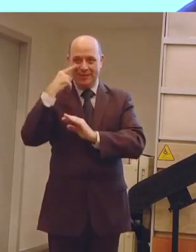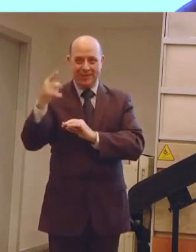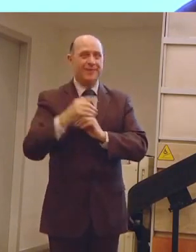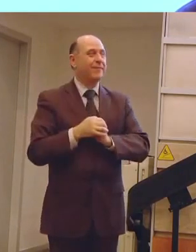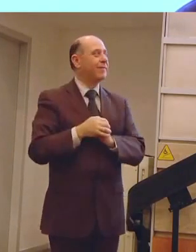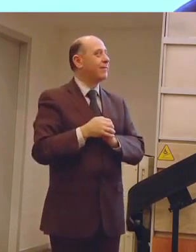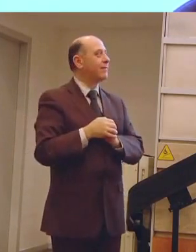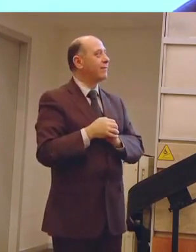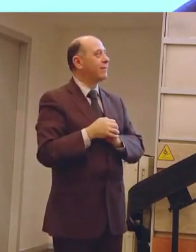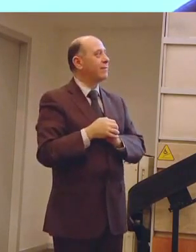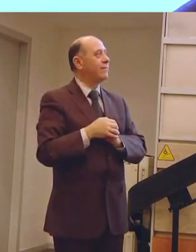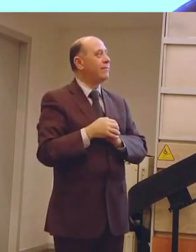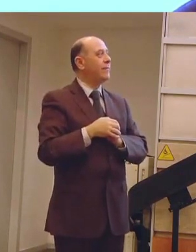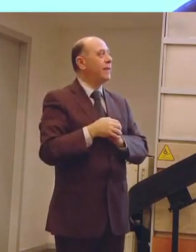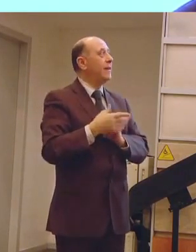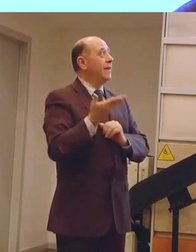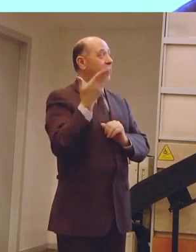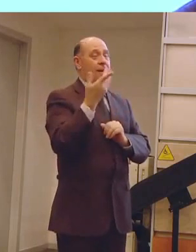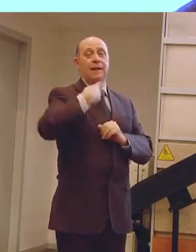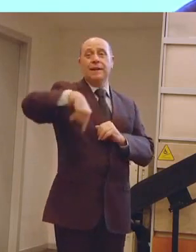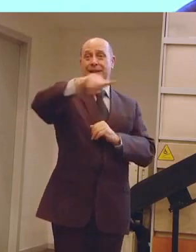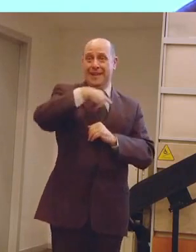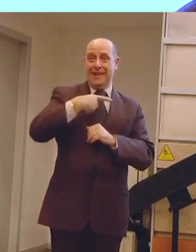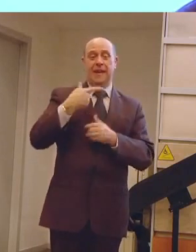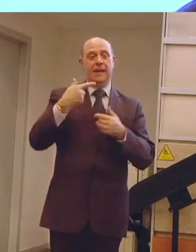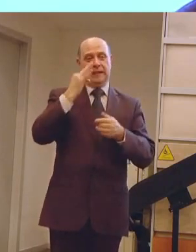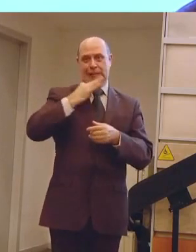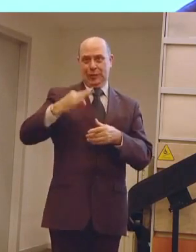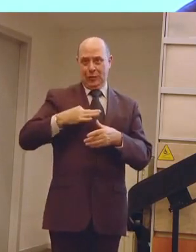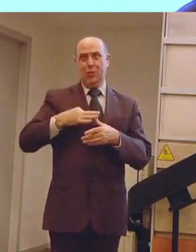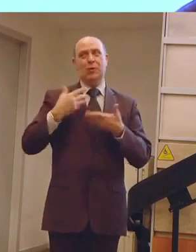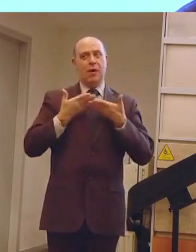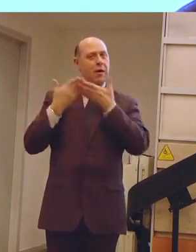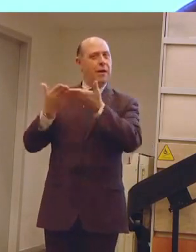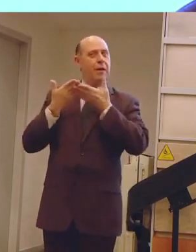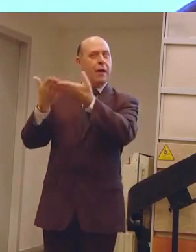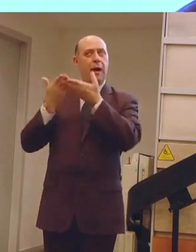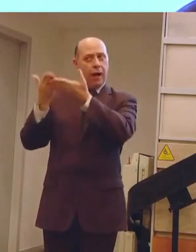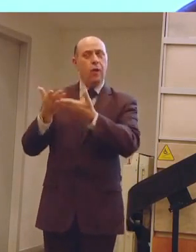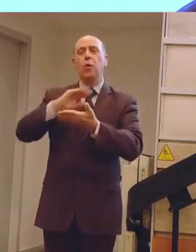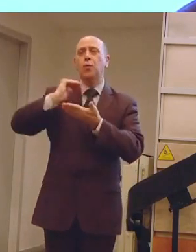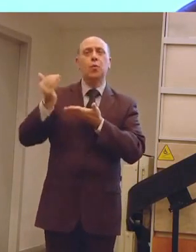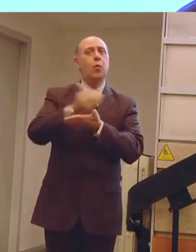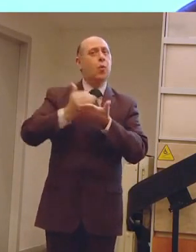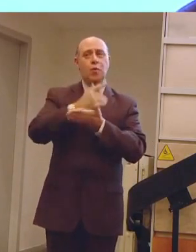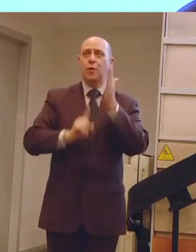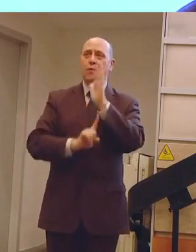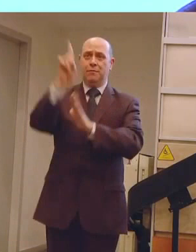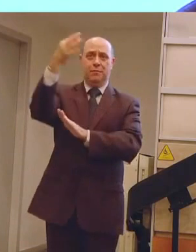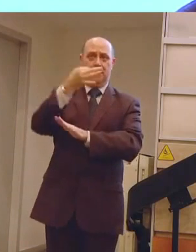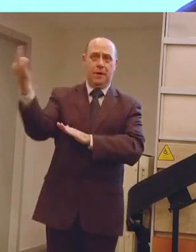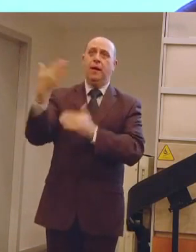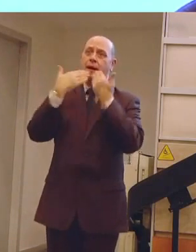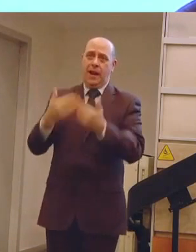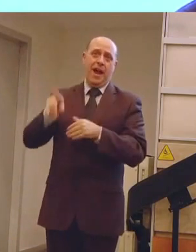che tutte le azioni dell'Istituto volta a favore di Samuel hanno avuto buon esito In primo luogo Grazie